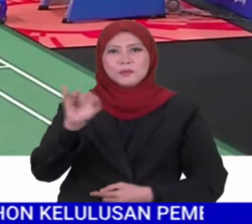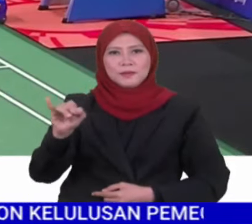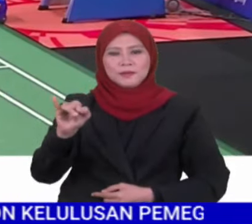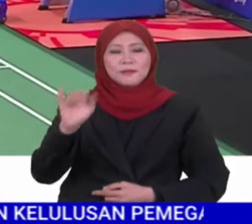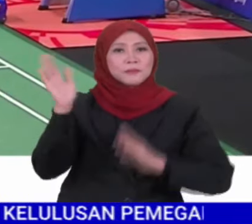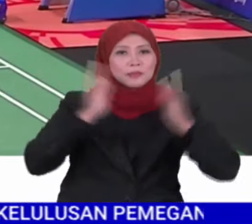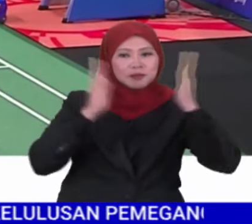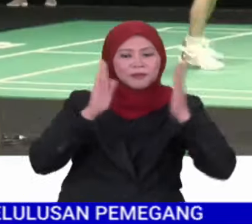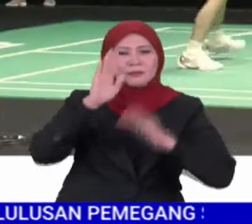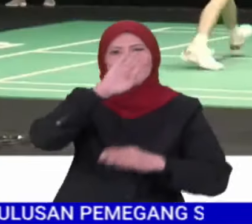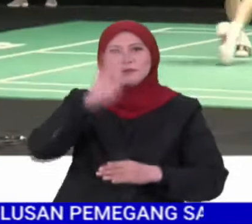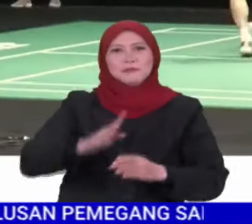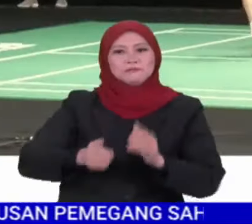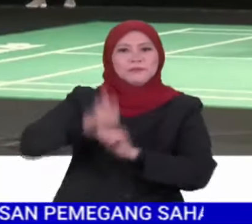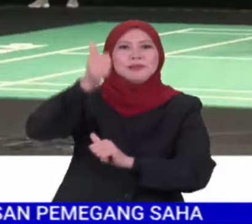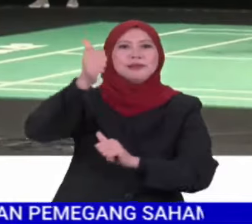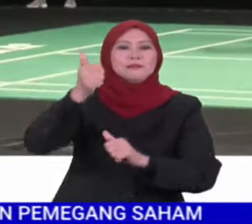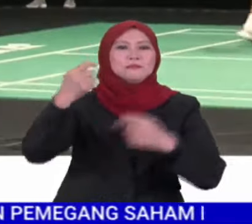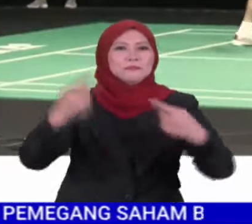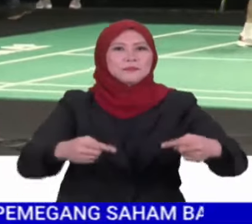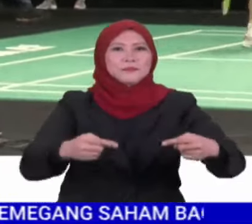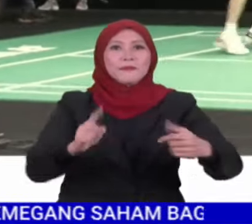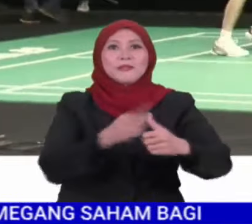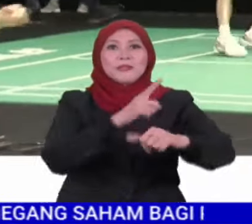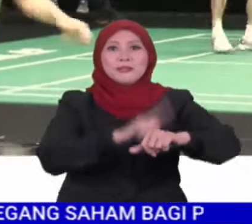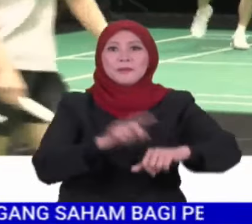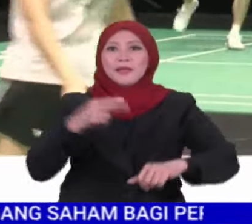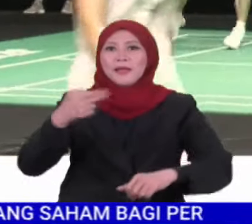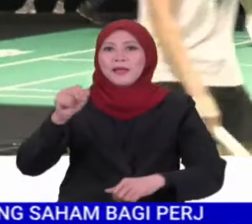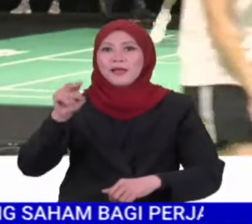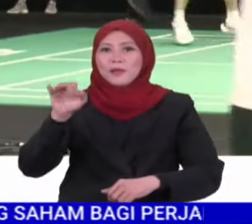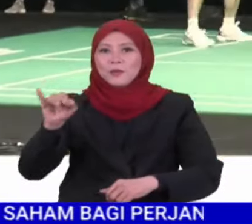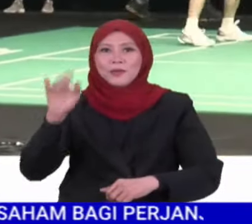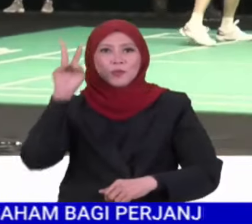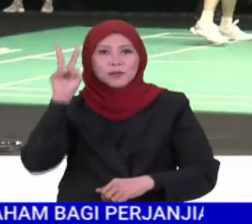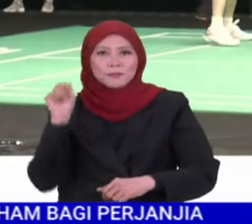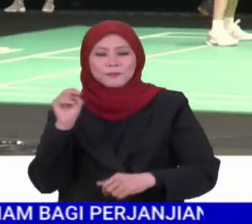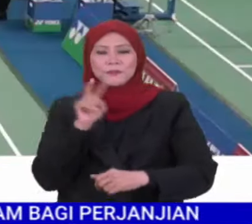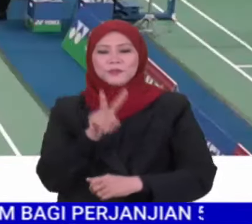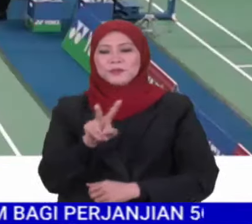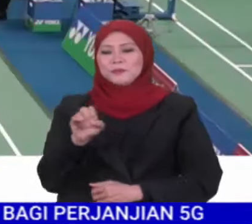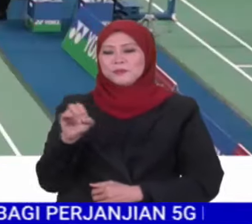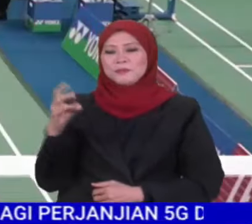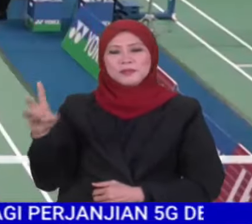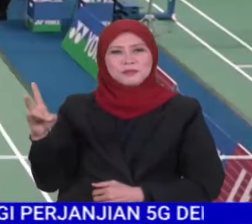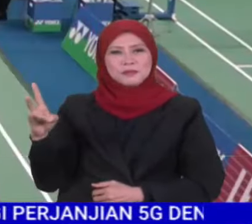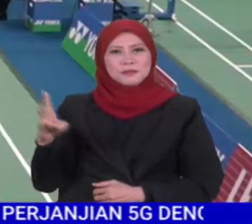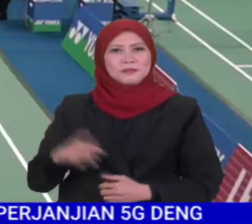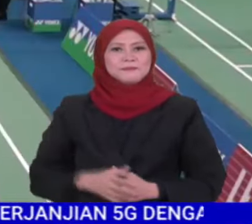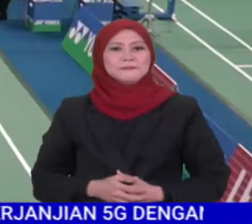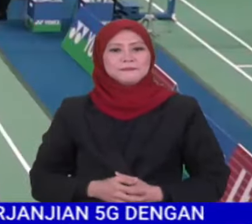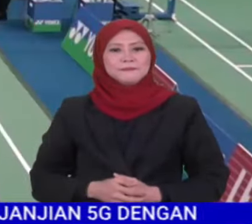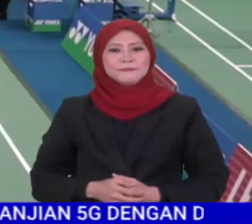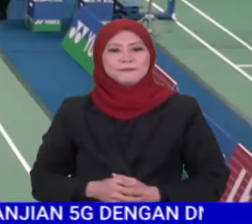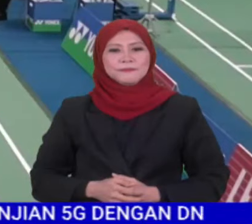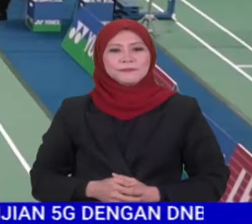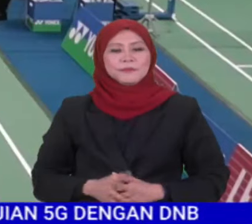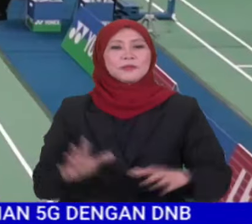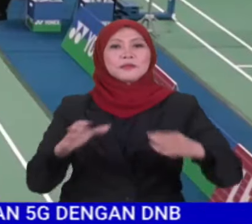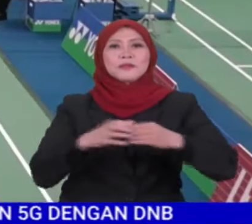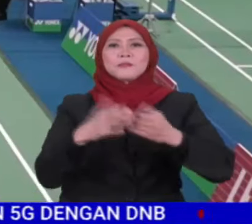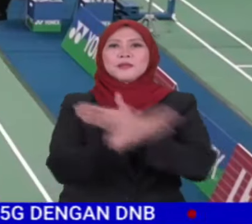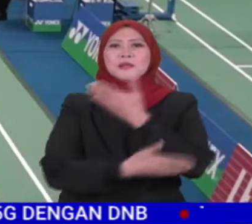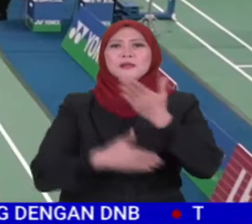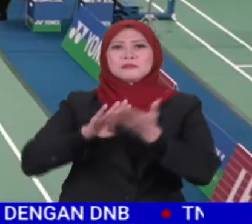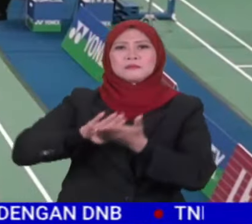tidak pernah memenangi pertandingan itu sejak kali pertama diadakan di Hanoi Vietnam pada 2017 skuad